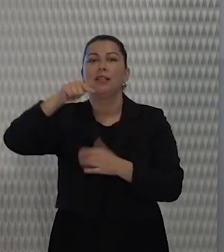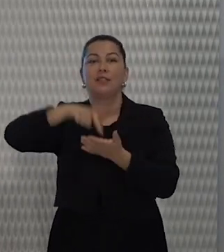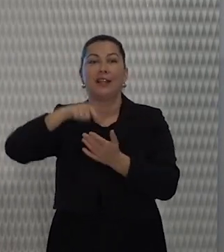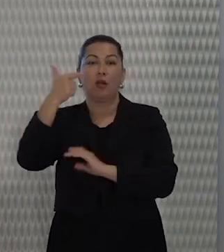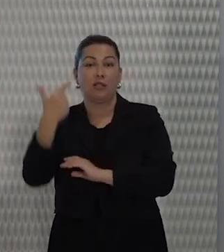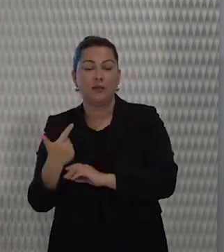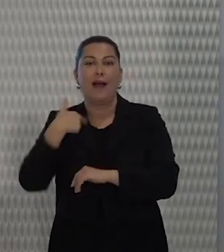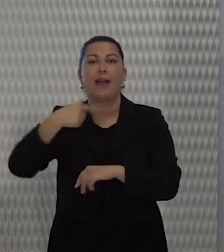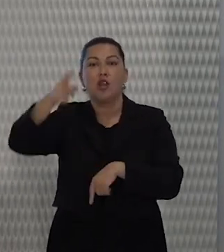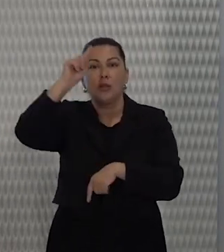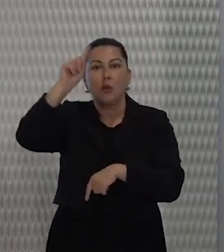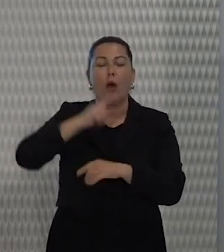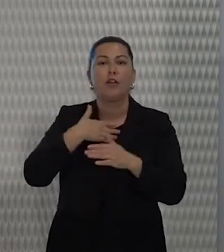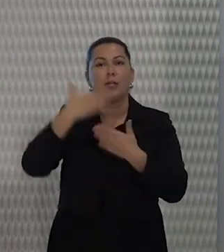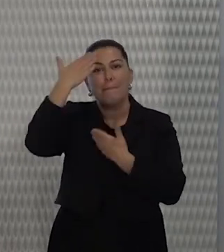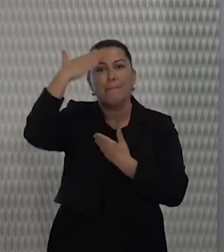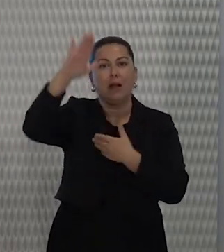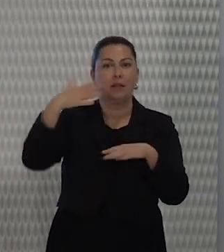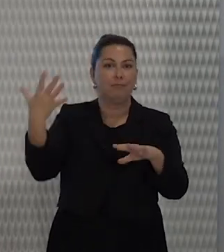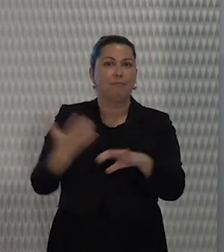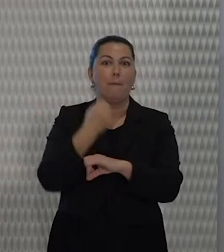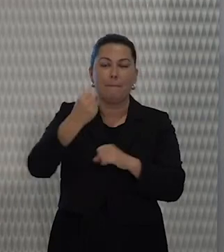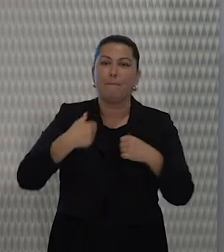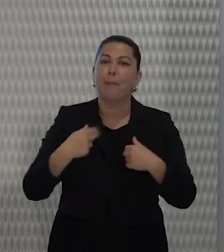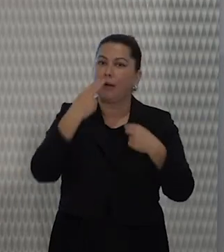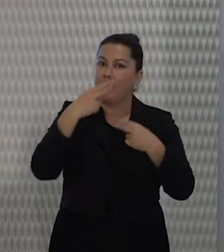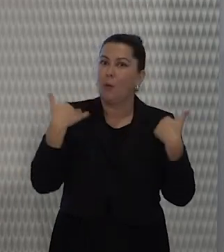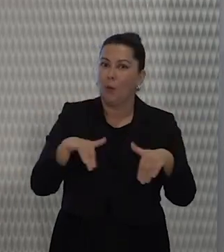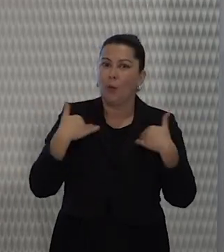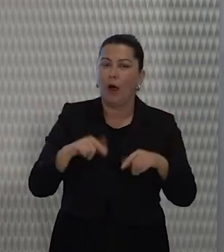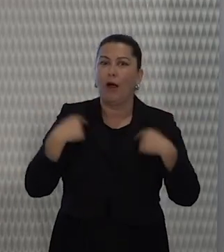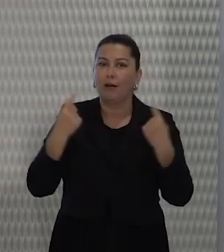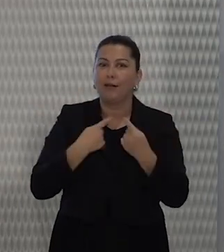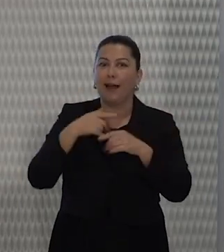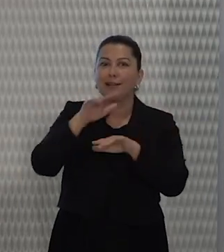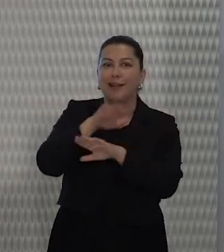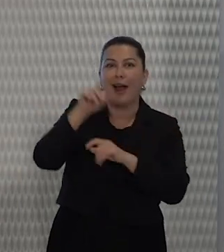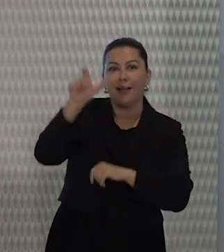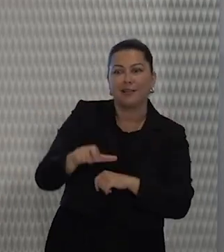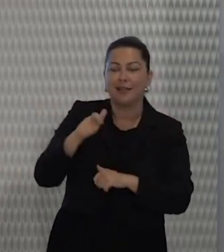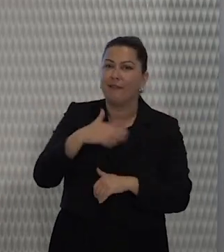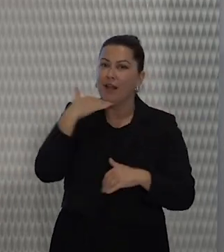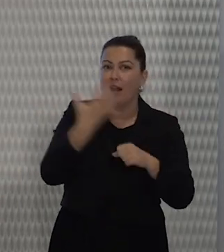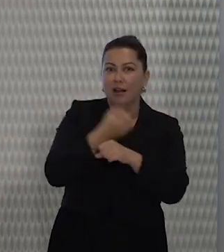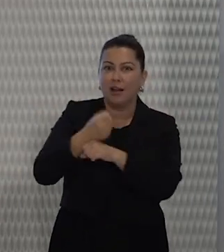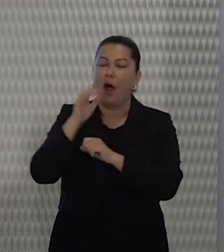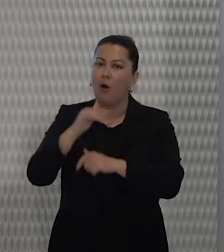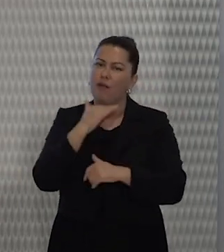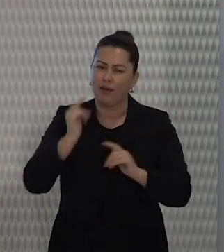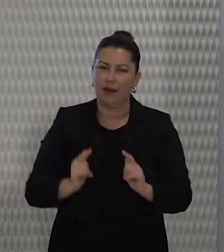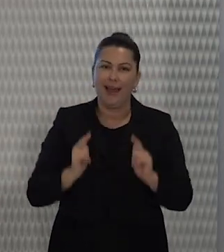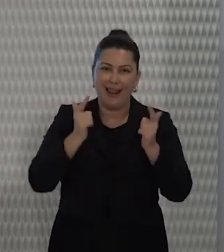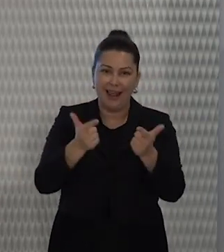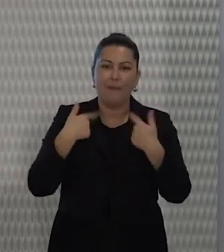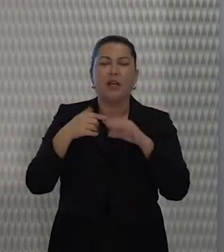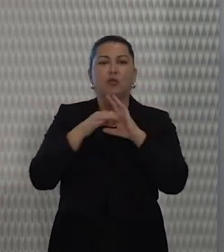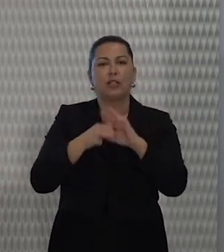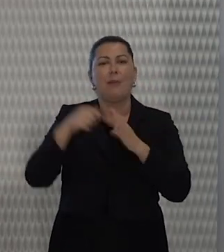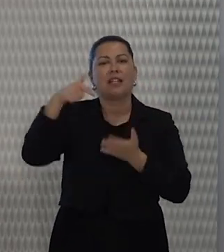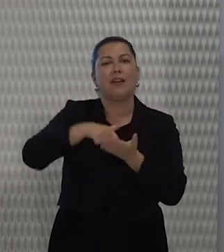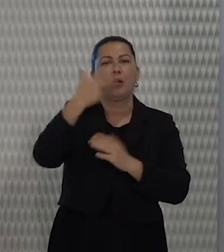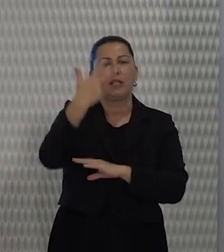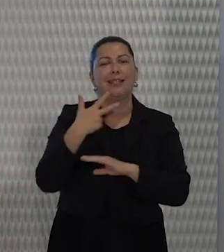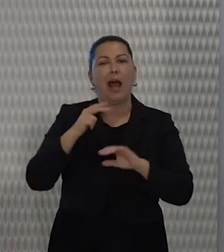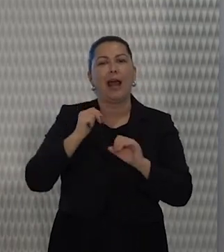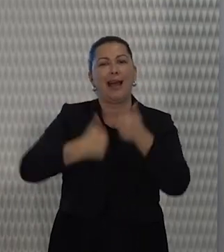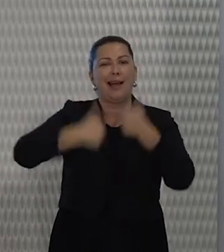sogar die deutsche Meisterschaft. Also Sie sehen, unser nächster Gast hat einiges gewonnen, aber auch einiges erlebt. Bei einem Rennen 2003